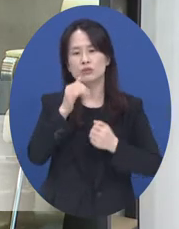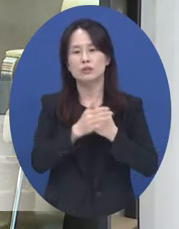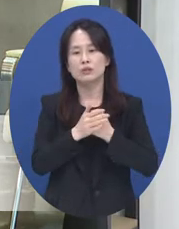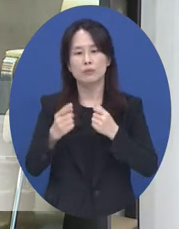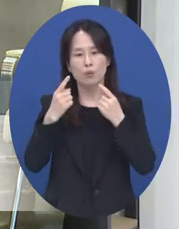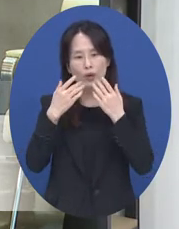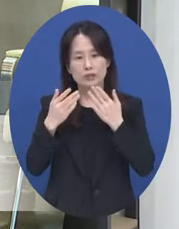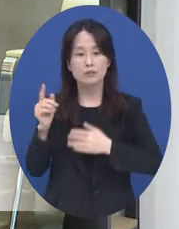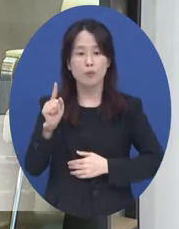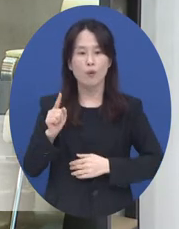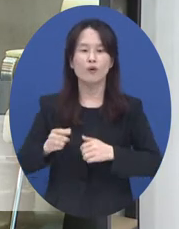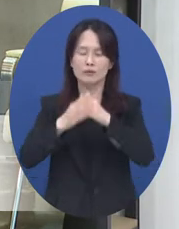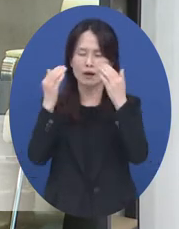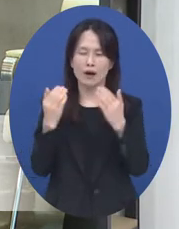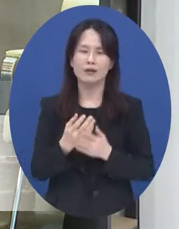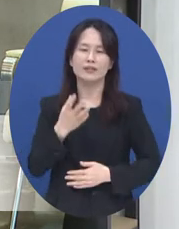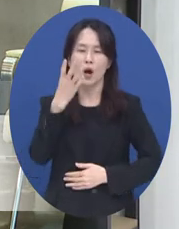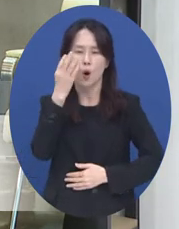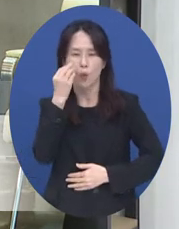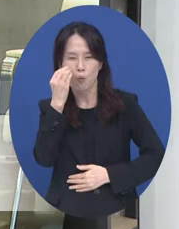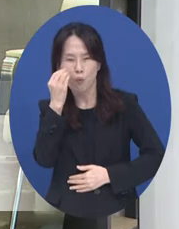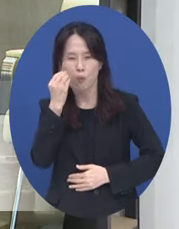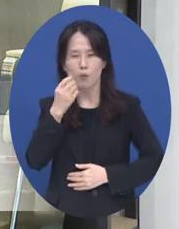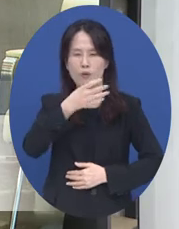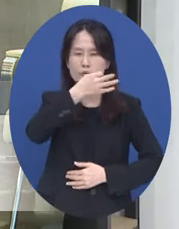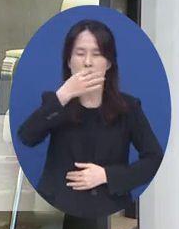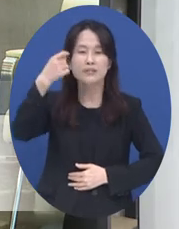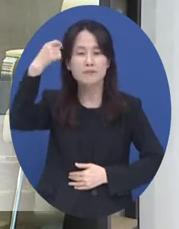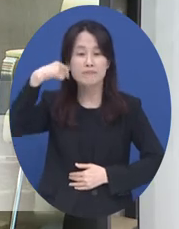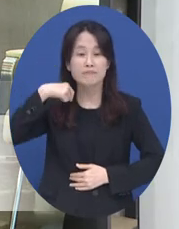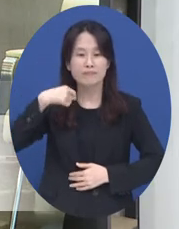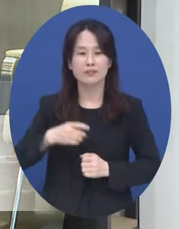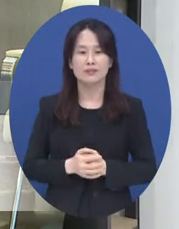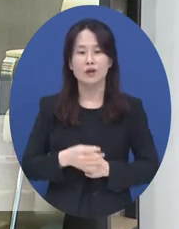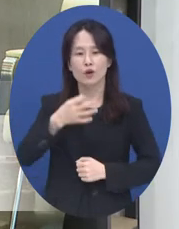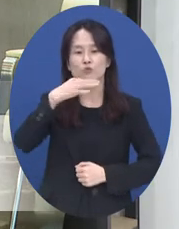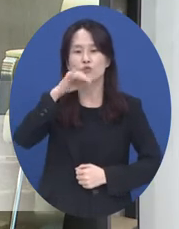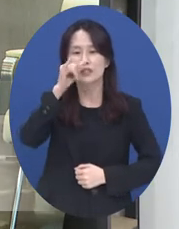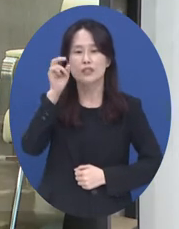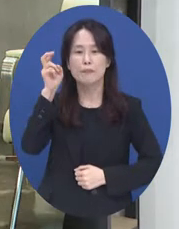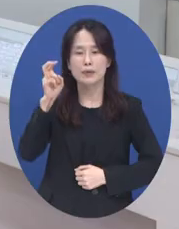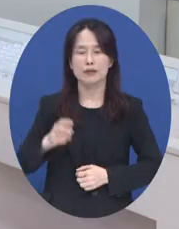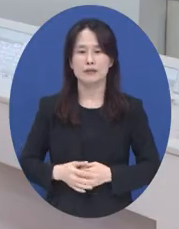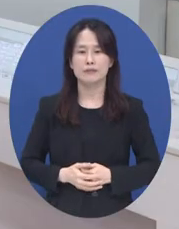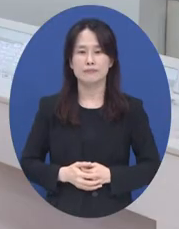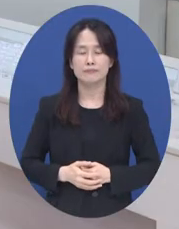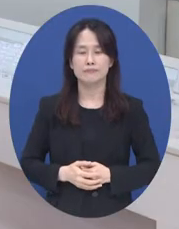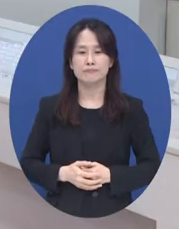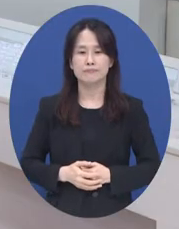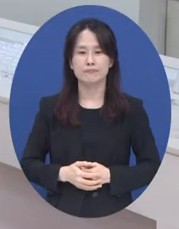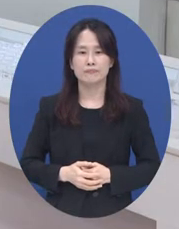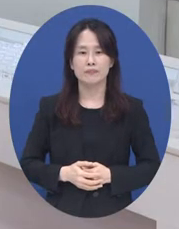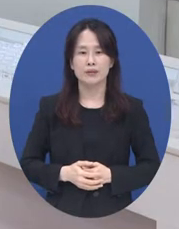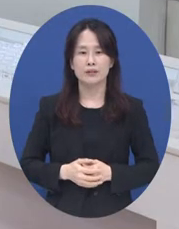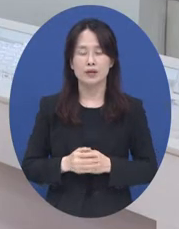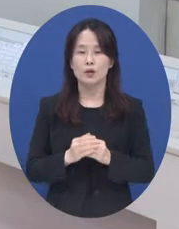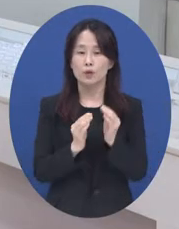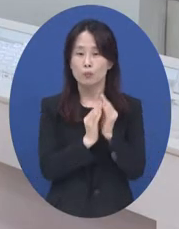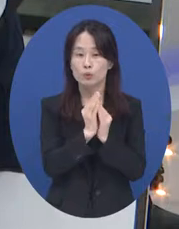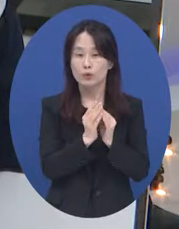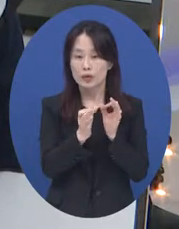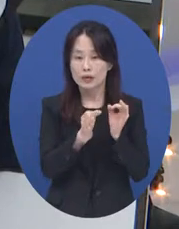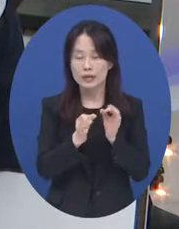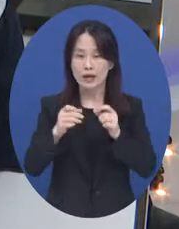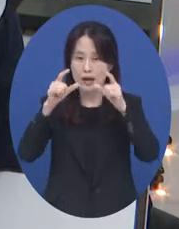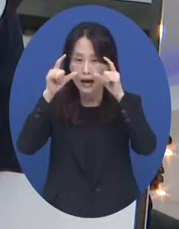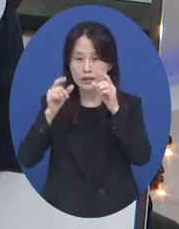애프터가 있으니까 다들 엄청 신기하고 흥미롭게 생각하시더라고요. 그래서 좀 효과가 좀 있을 것 같아요. 주얼리 가게나